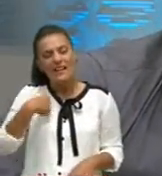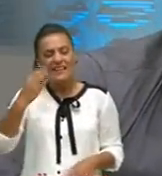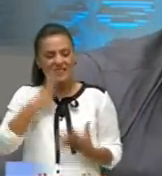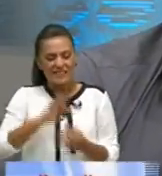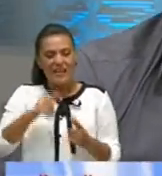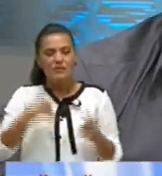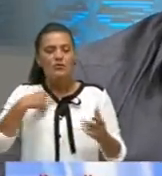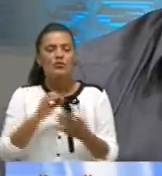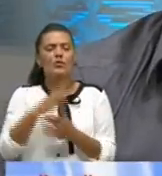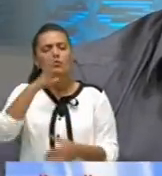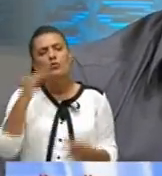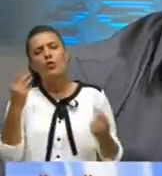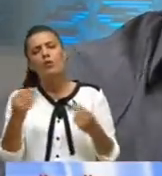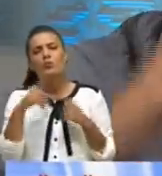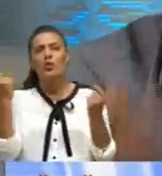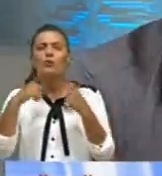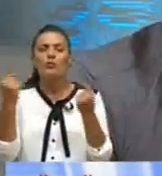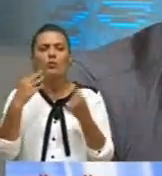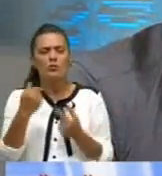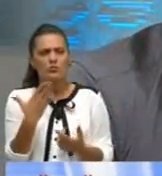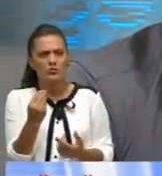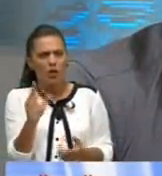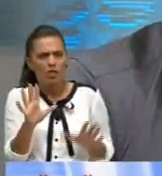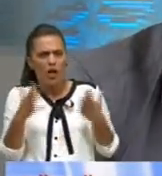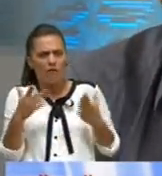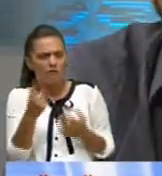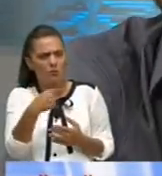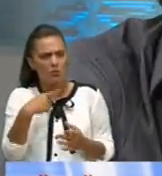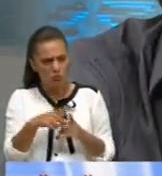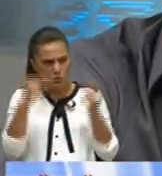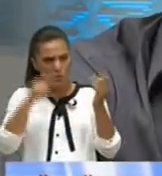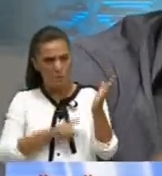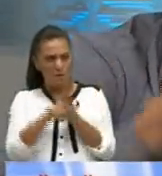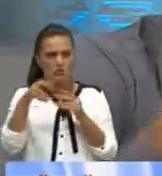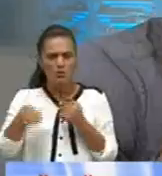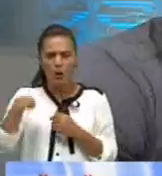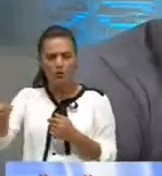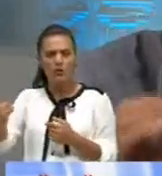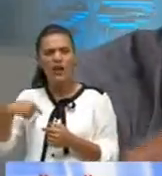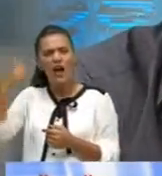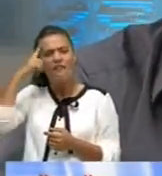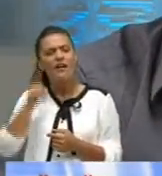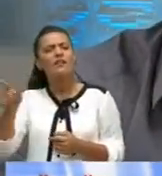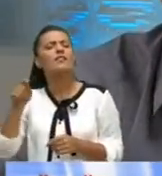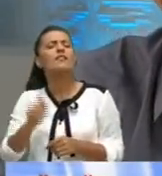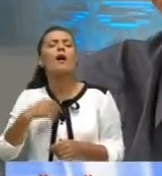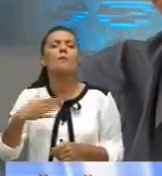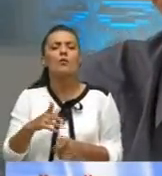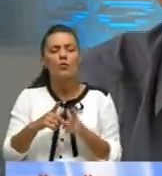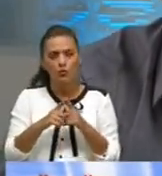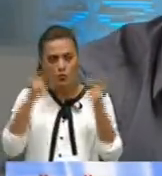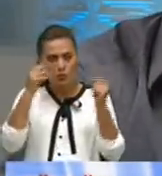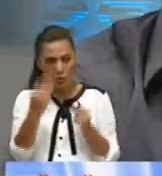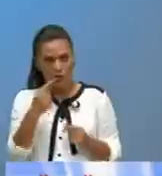gelişim uzmanları bize diyor ki mutlu olun, mutlu olun, mutlu olun. O kadar abes ki. Mutluluk, başarı yolları falan bunlara kafamızı hiç takmayalım. Yani çünkü mutlu sistem mutluluk